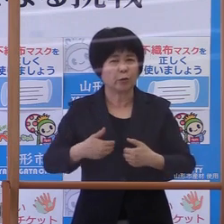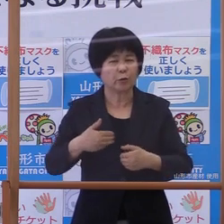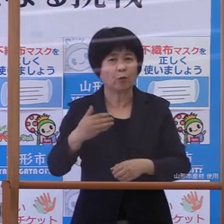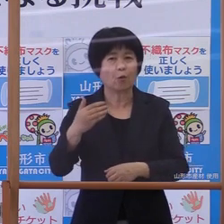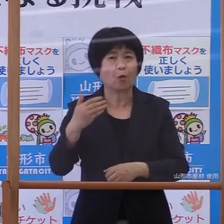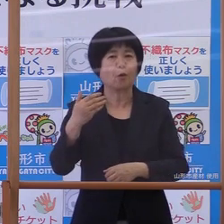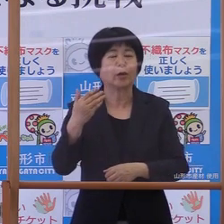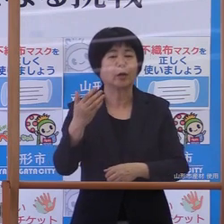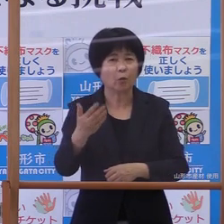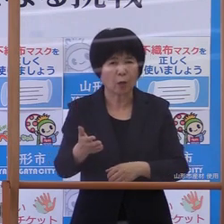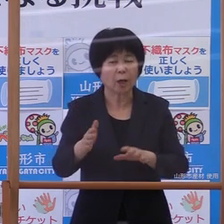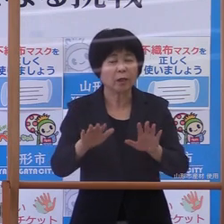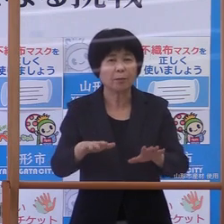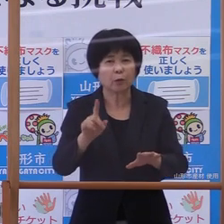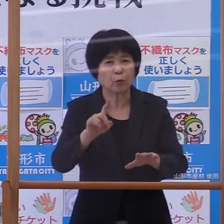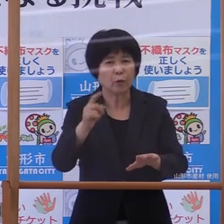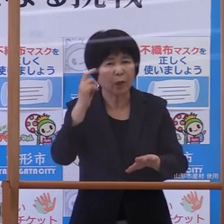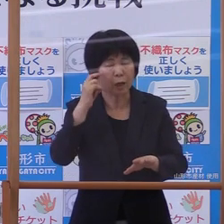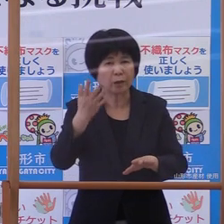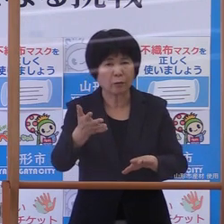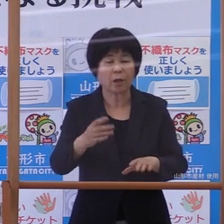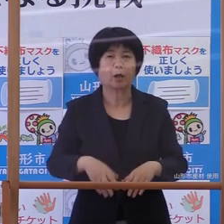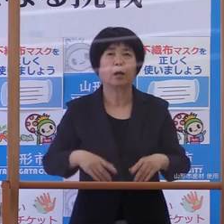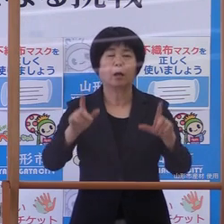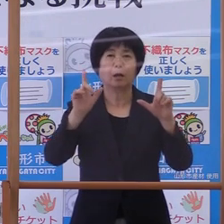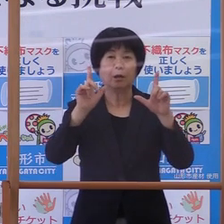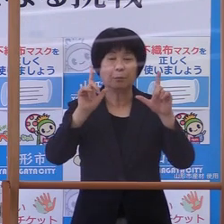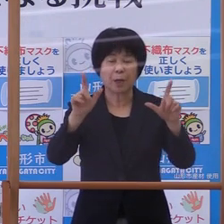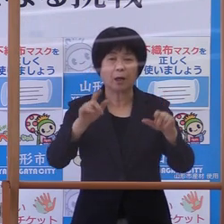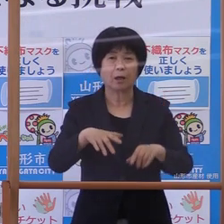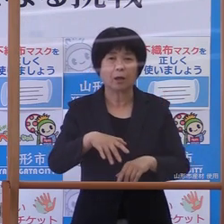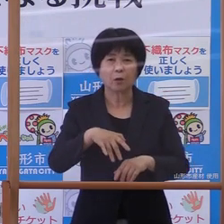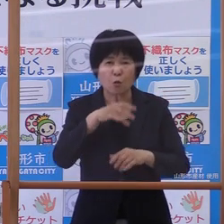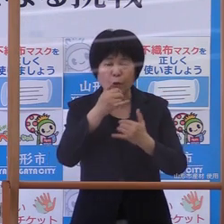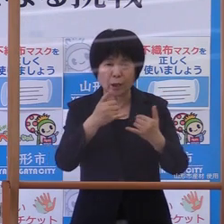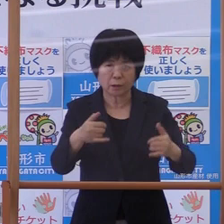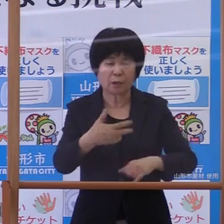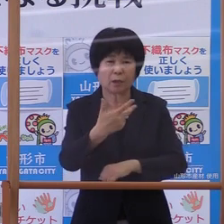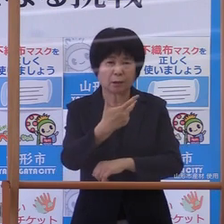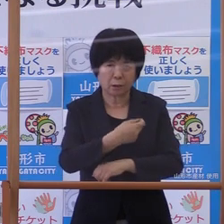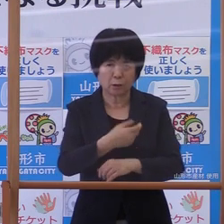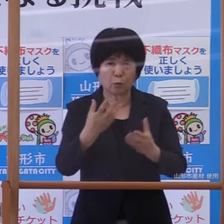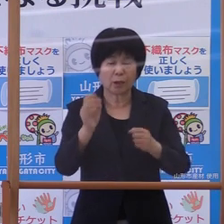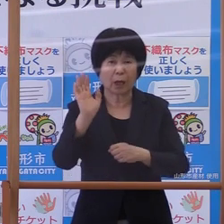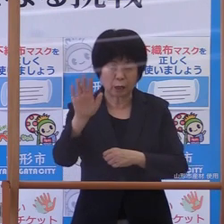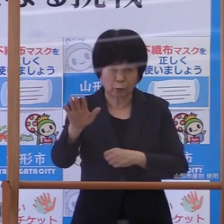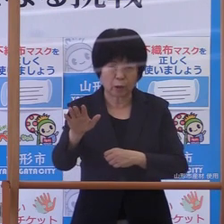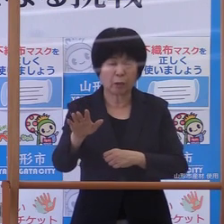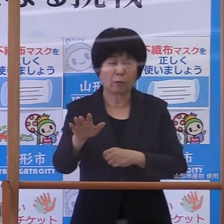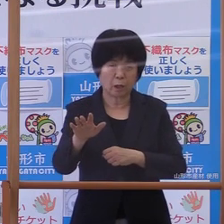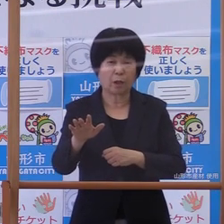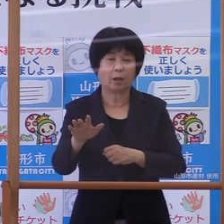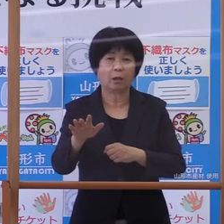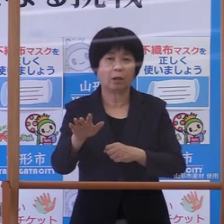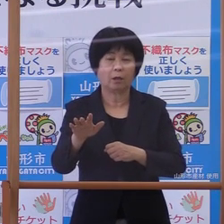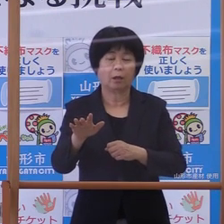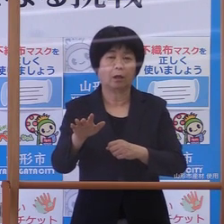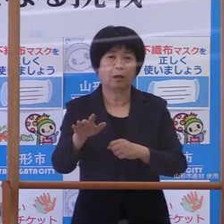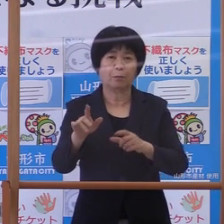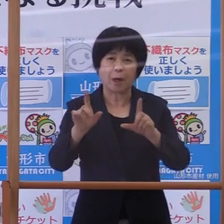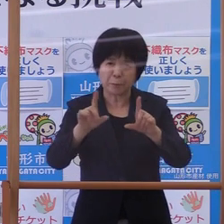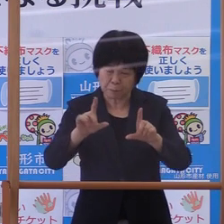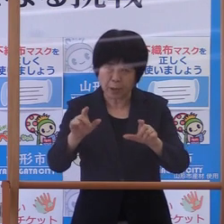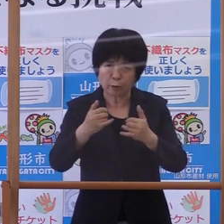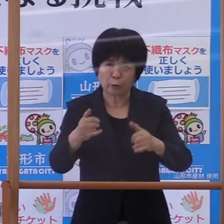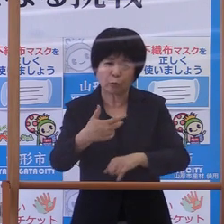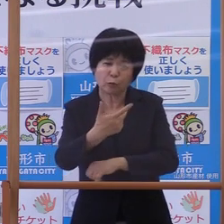のか教えてください。 はい、高齢者接種の後にはですね、高齢者以外の方の接種も待ってお